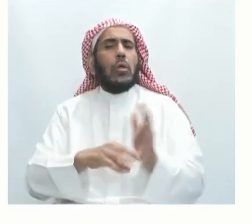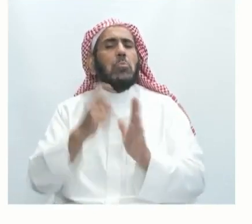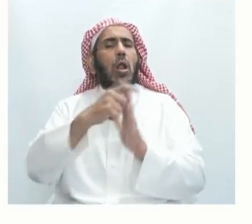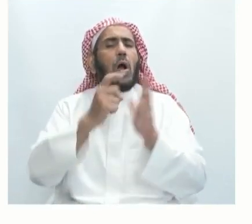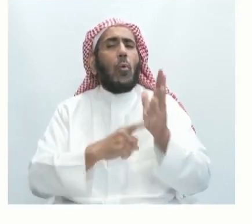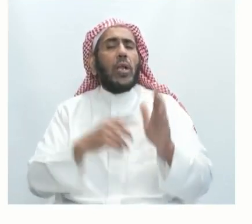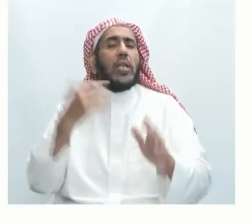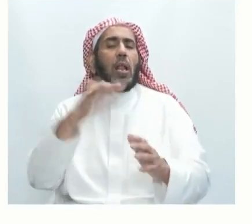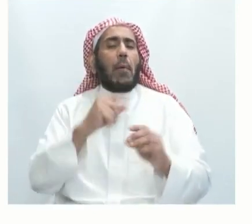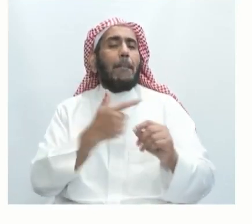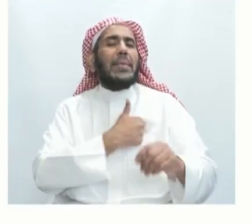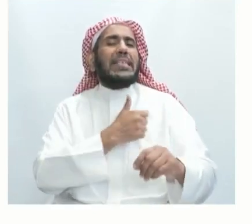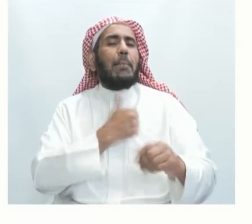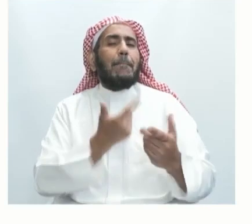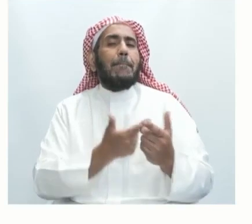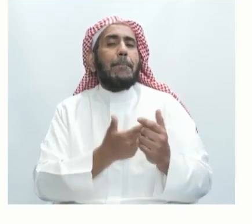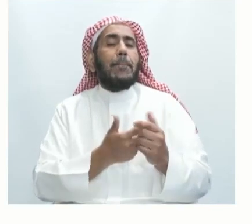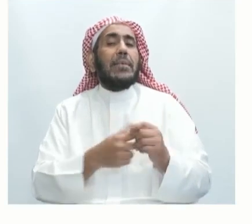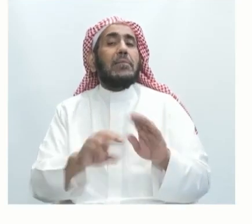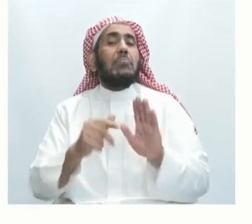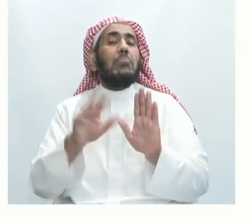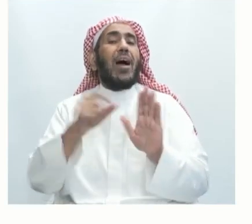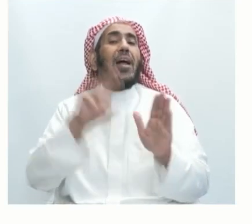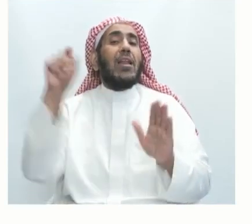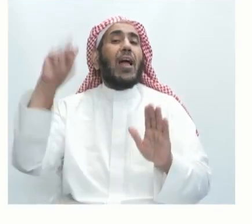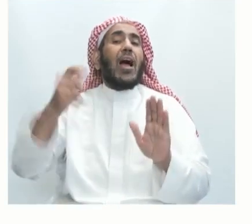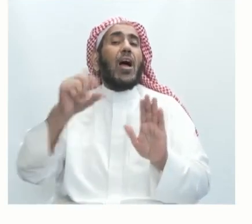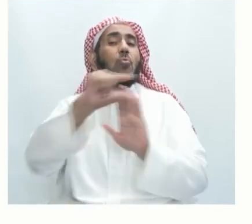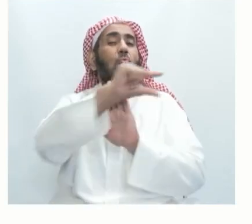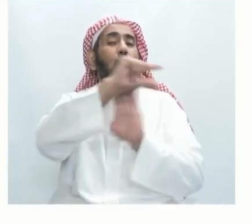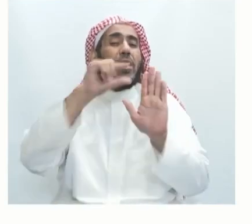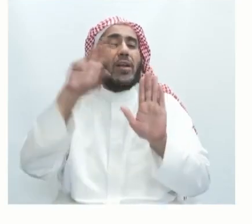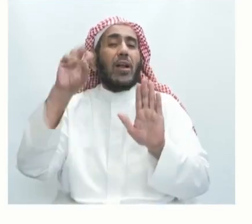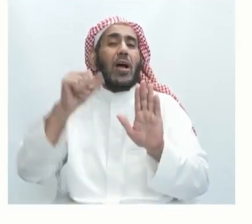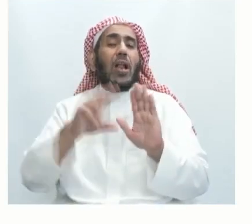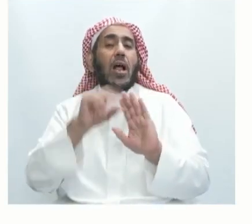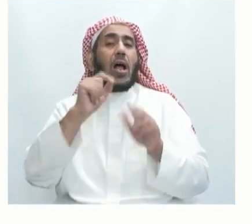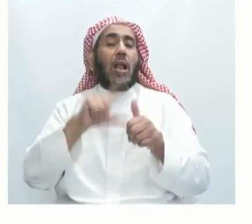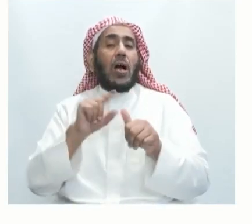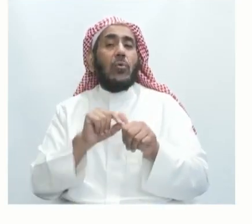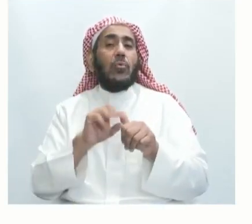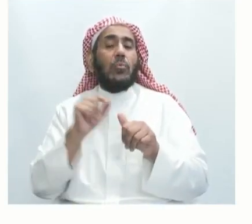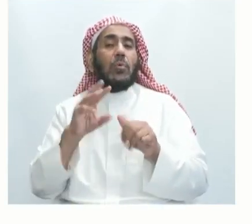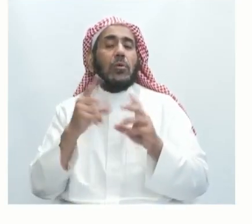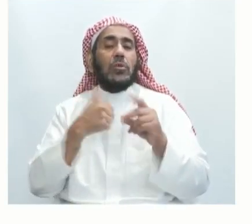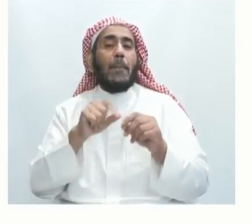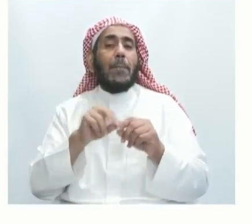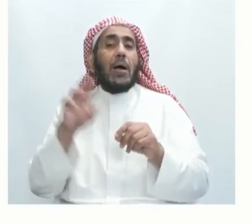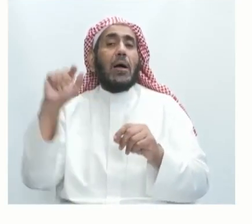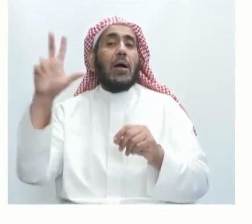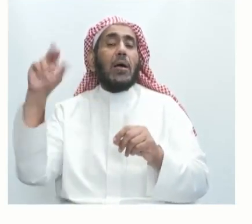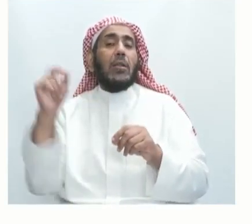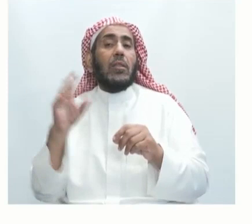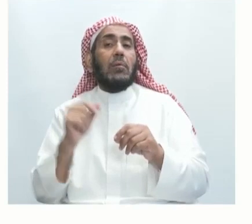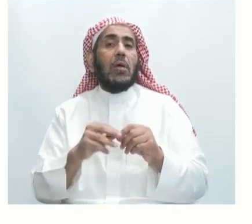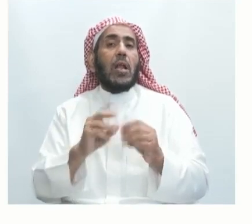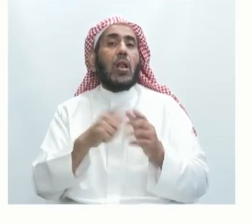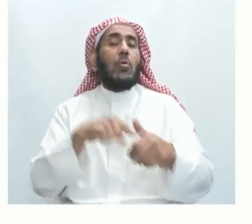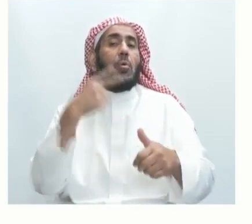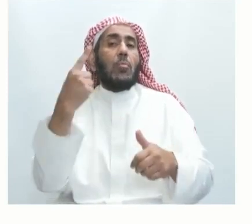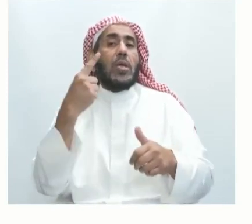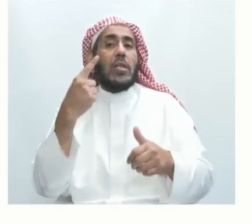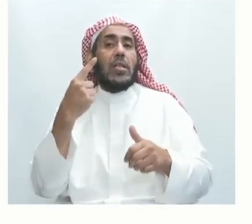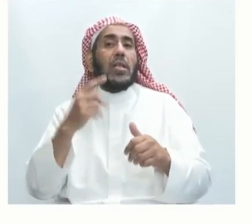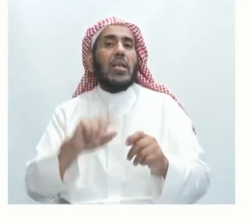باسم ماذا باسم القانون مثل ماذا مثل القانون وهو بما يسمى النظام الموحد